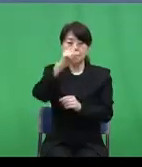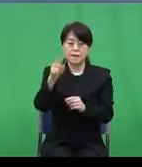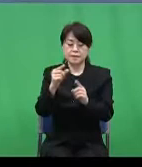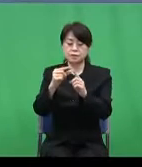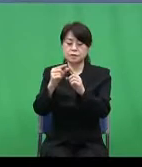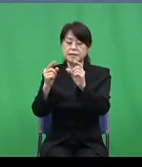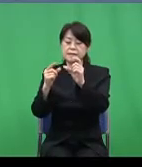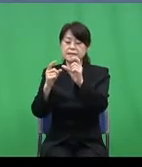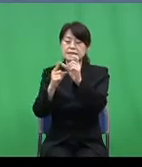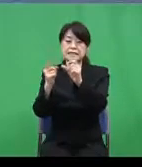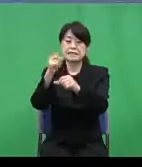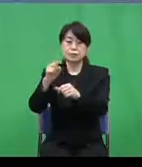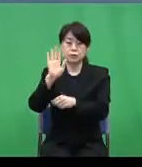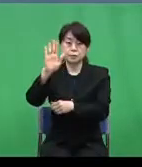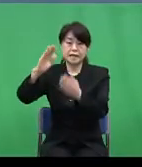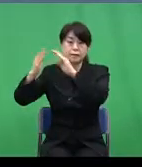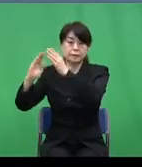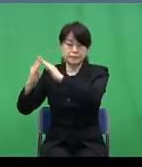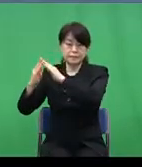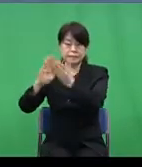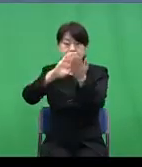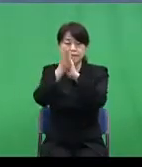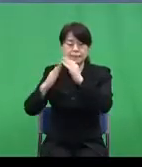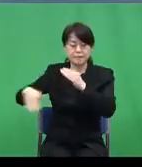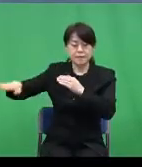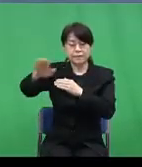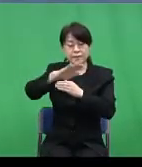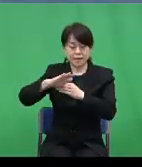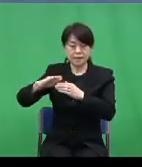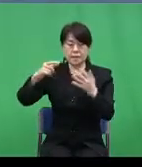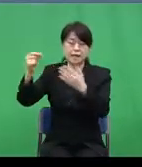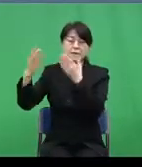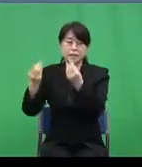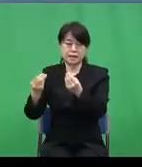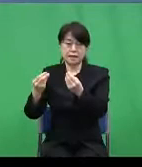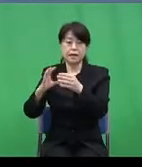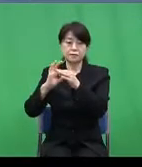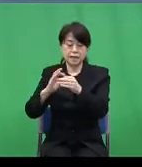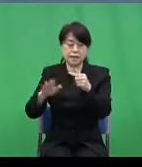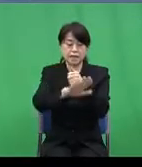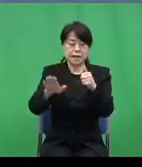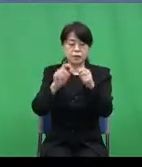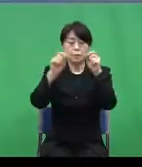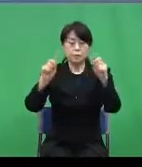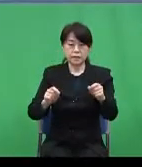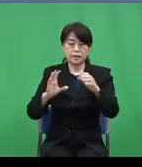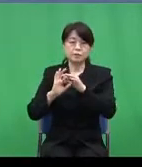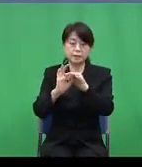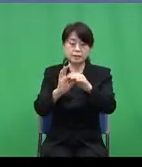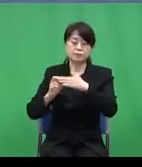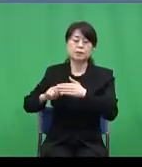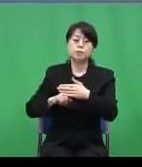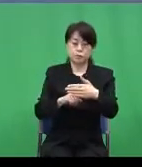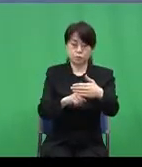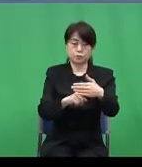未来都市、 県全体がそうなったわけですから、まあ、環境問題とかそういうことにも引き続き努力